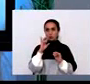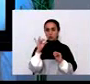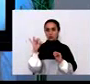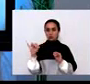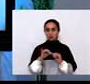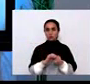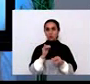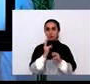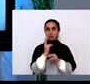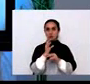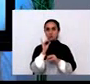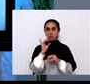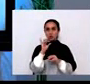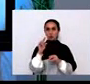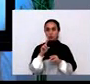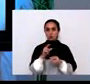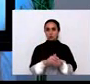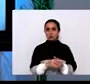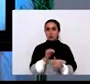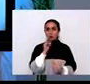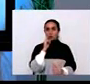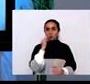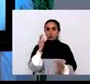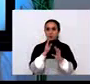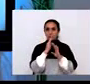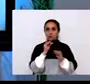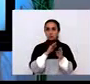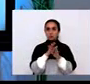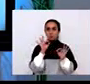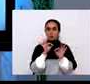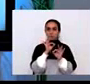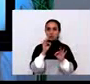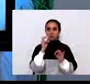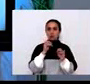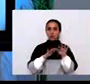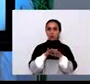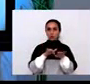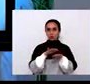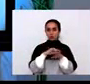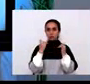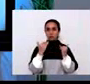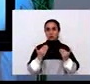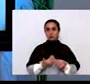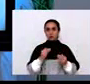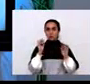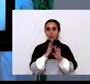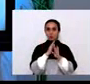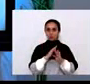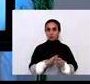Двойные союзы. Вот пример. Молодая певица исполняла и народные, и современные